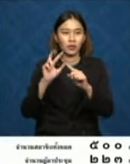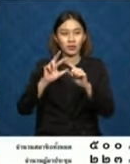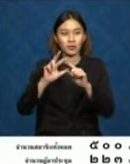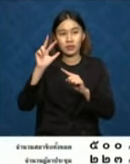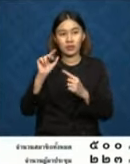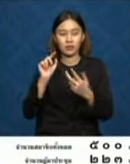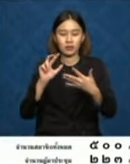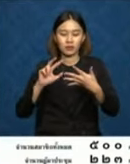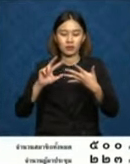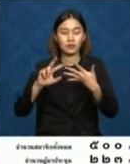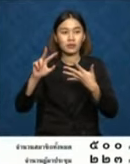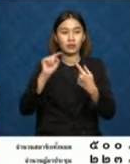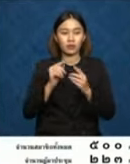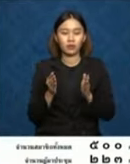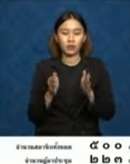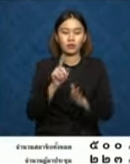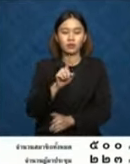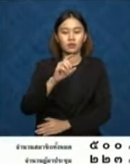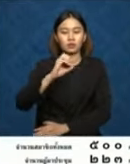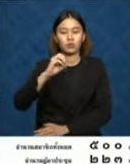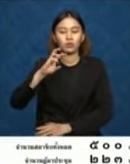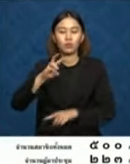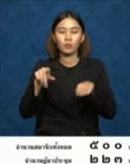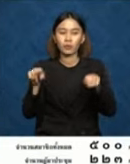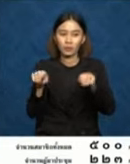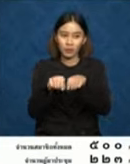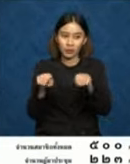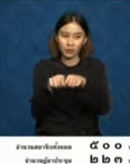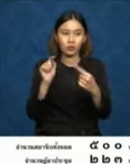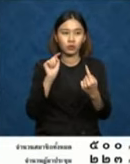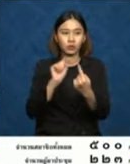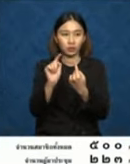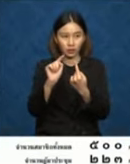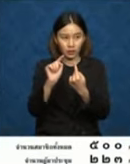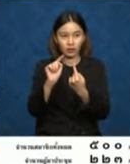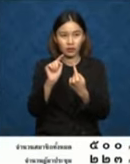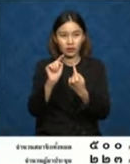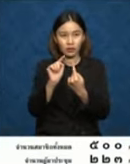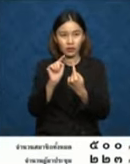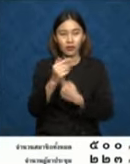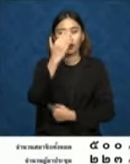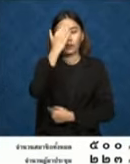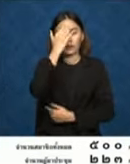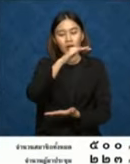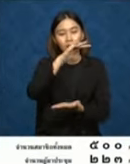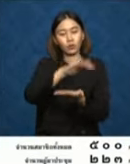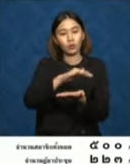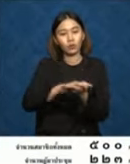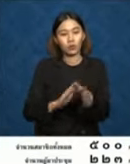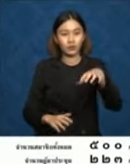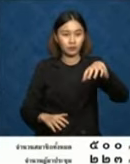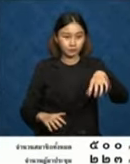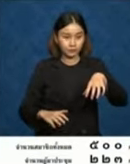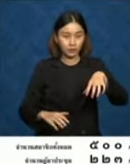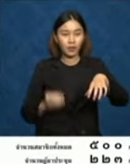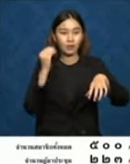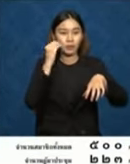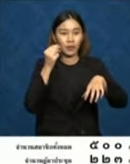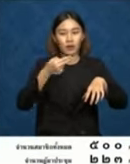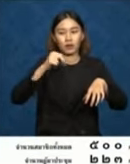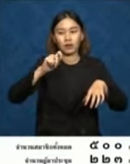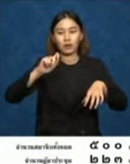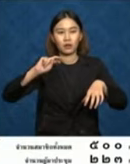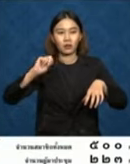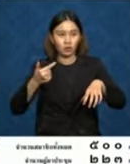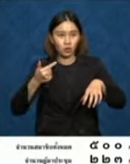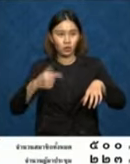อันนี้คือทางหลวง1006เช่นเดียวกันนะครับบริเวณนี้เป็นบริเวณหน้าโรงเรียนบ้านหนองโค้งนะครับด้านขว